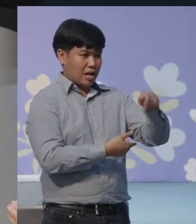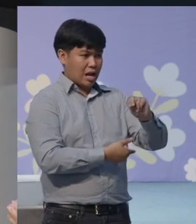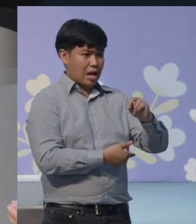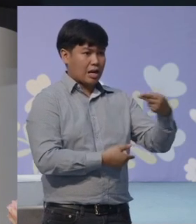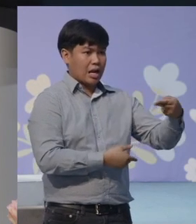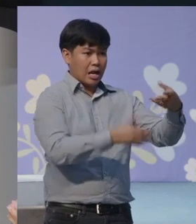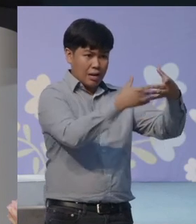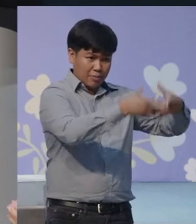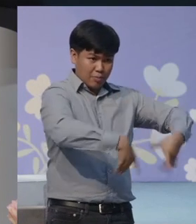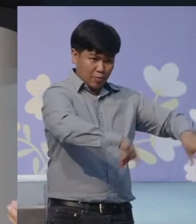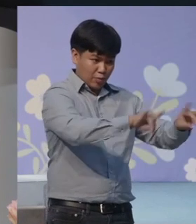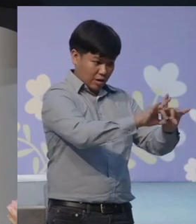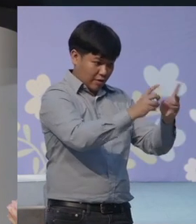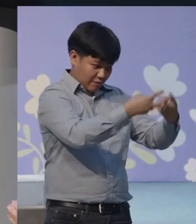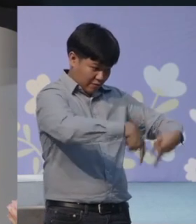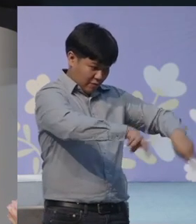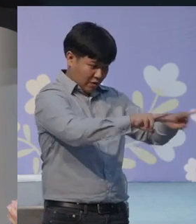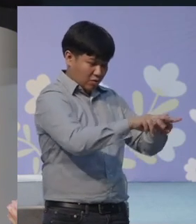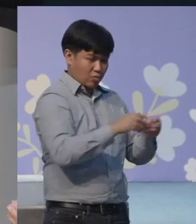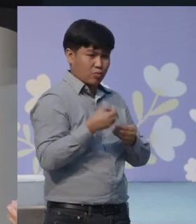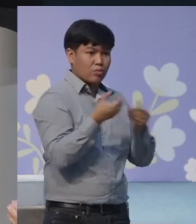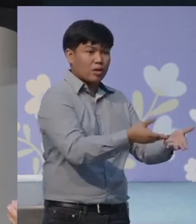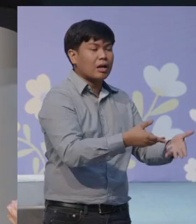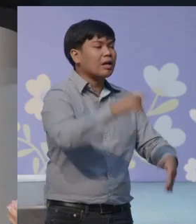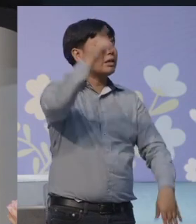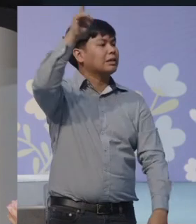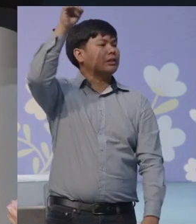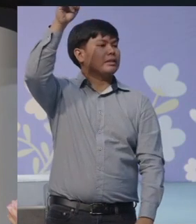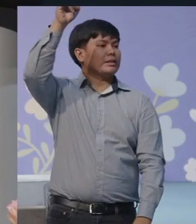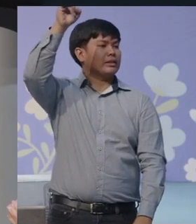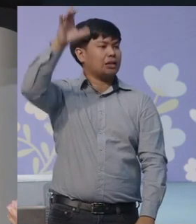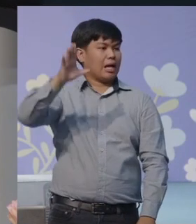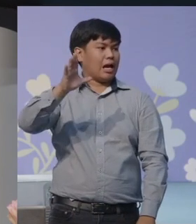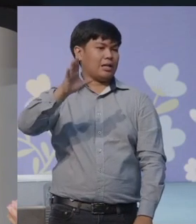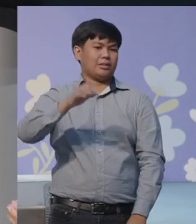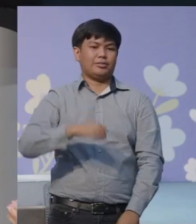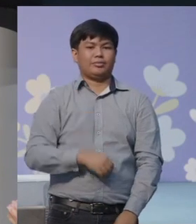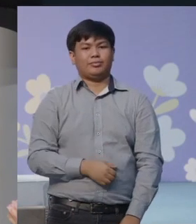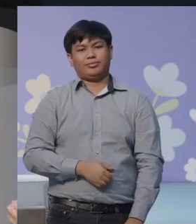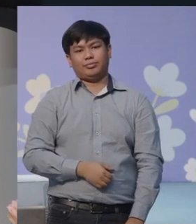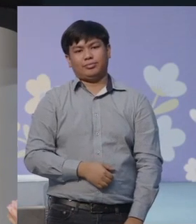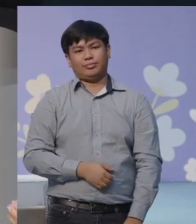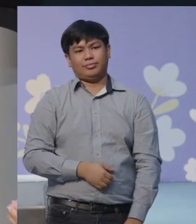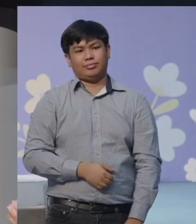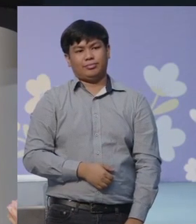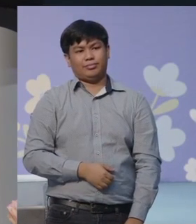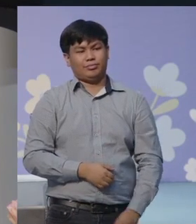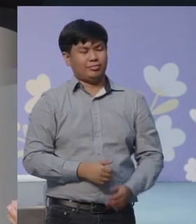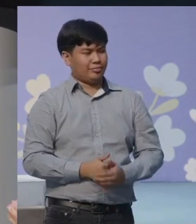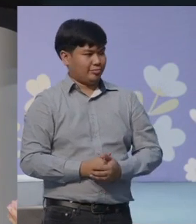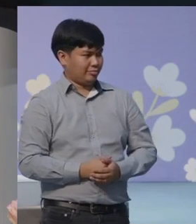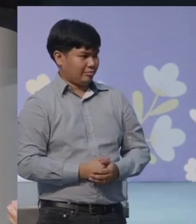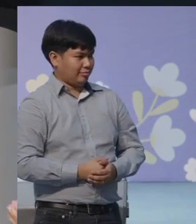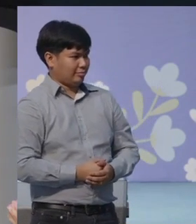Panginoon. At masasabi na rin natin ang Panginoong Hesus kasi yun ang kanyang